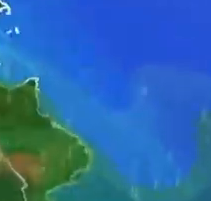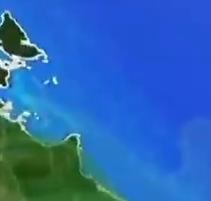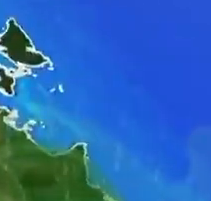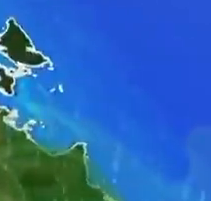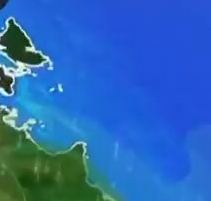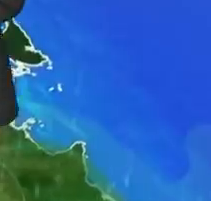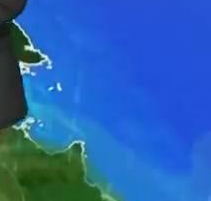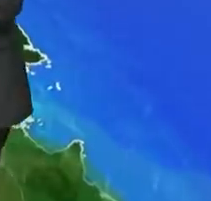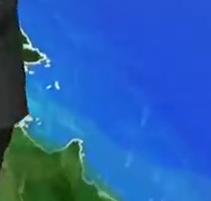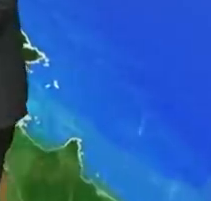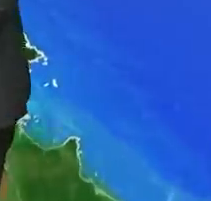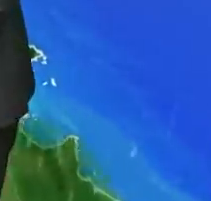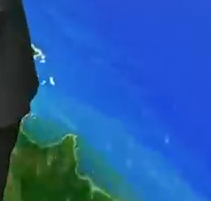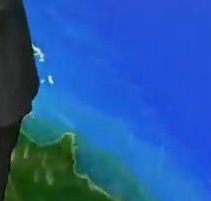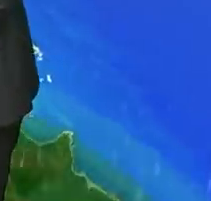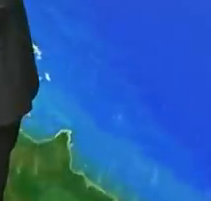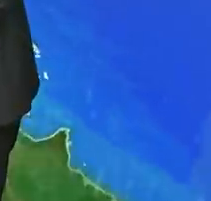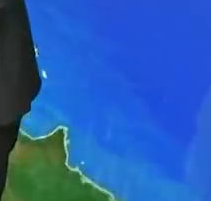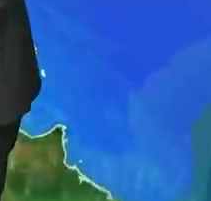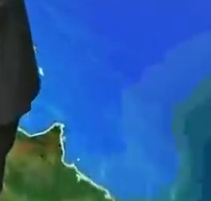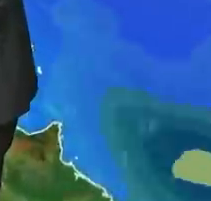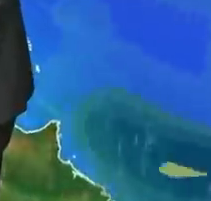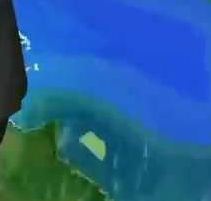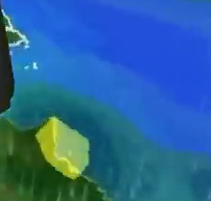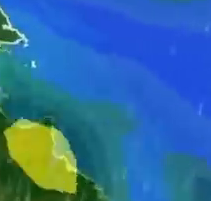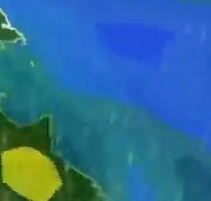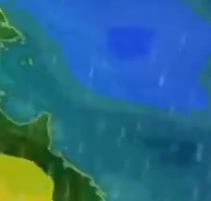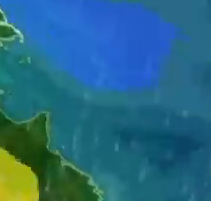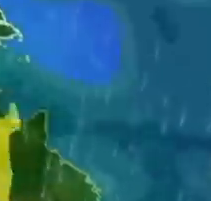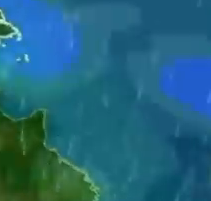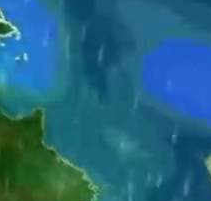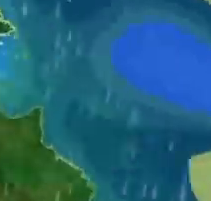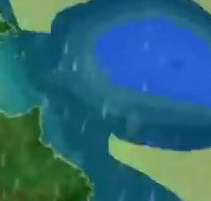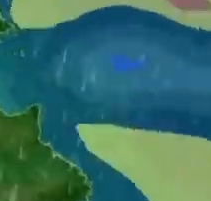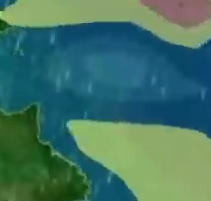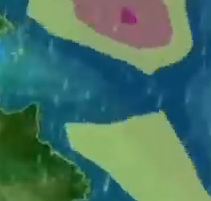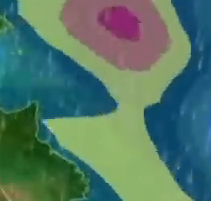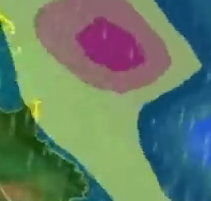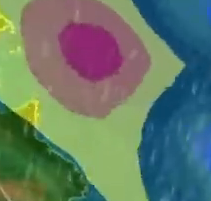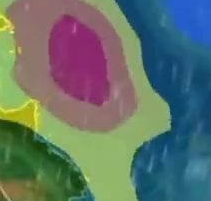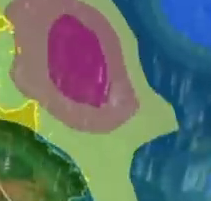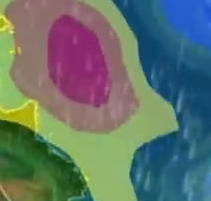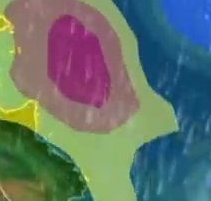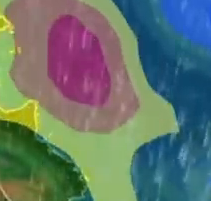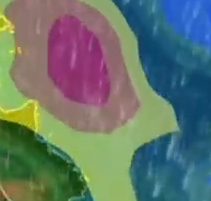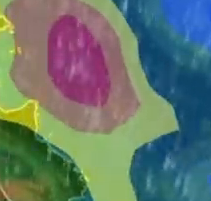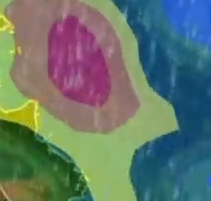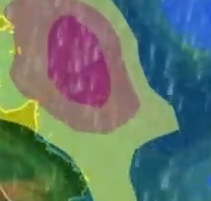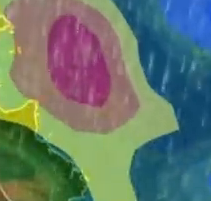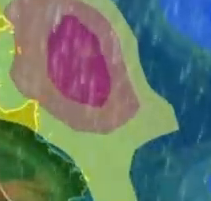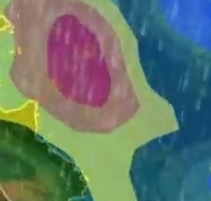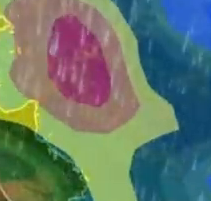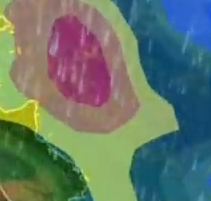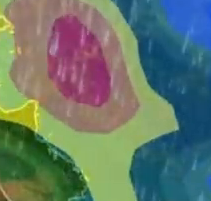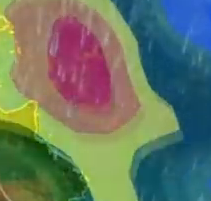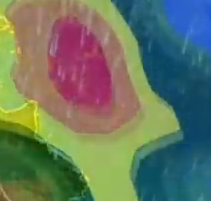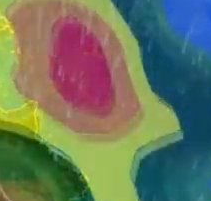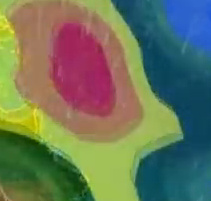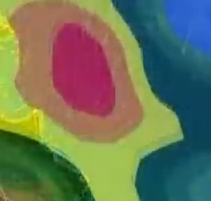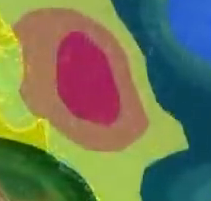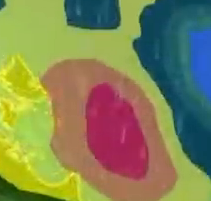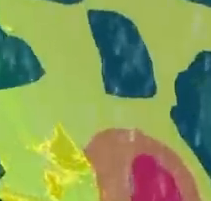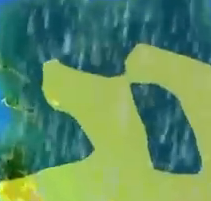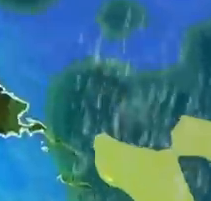meron pa rin aasahan lalo po sa bahagi ng Southern Leyte, Bohol, Cebu at Negros. Sa Luzon,